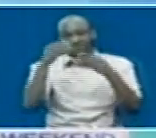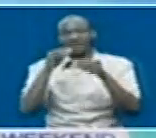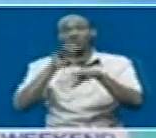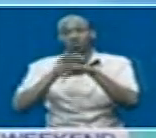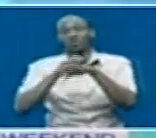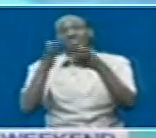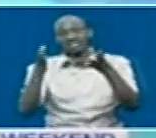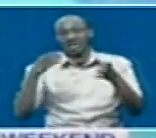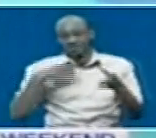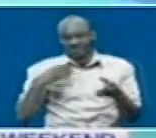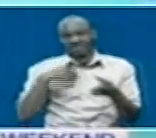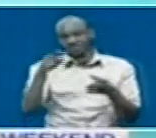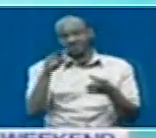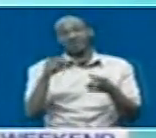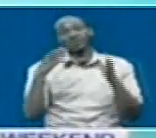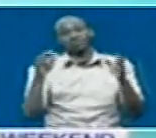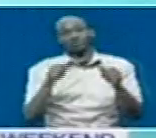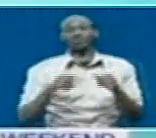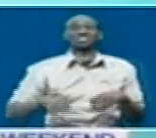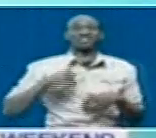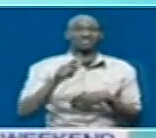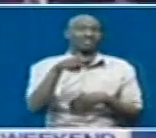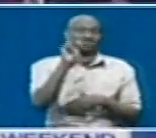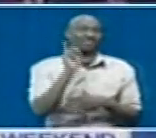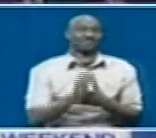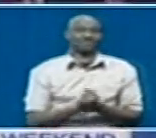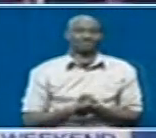expense of the bigger picture for selfish gains.